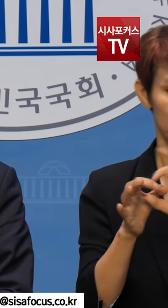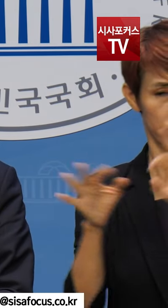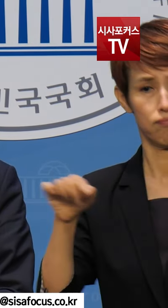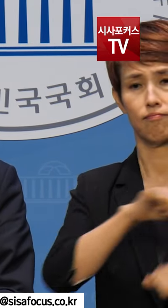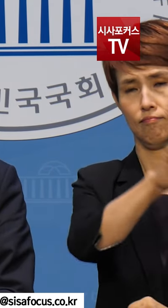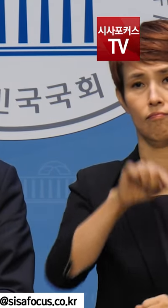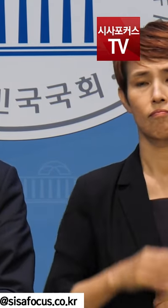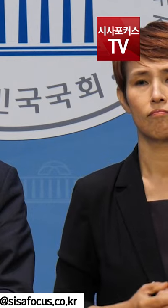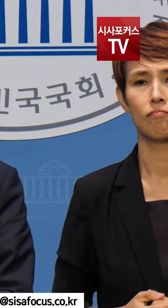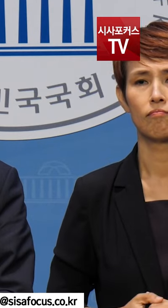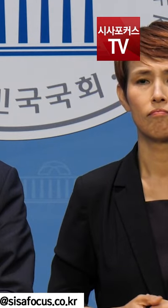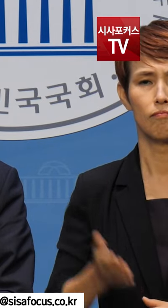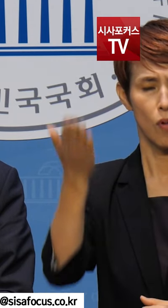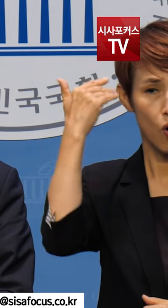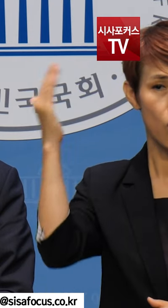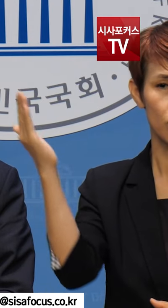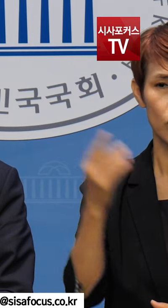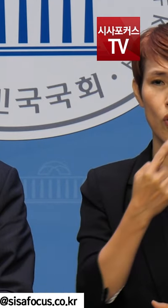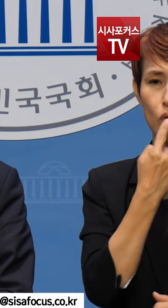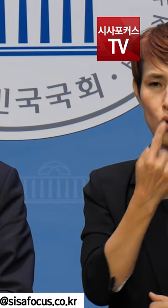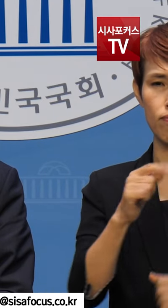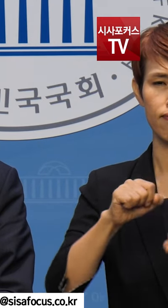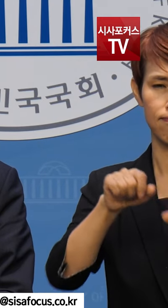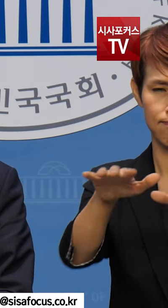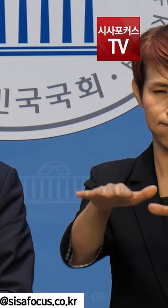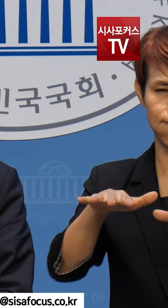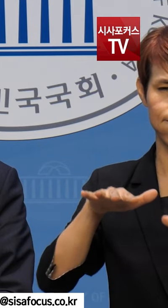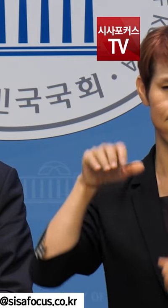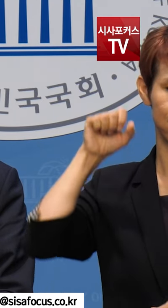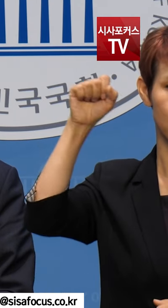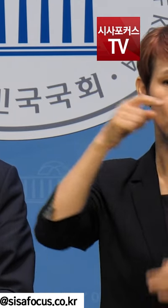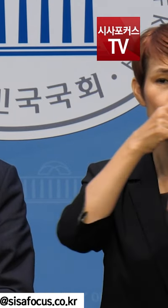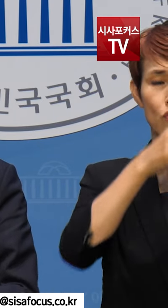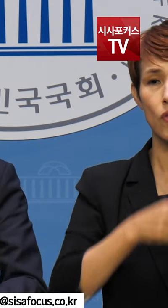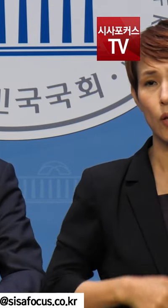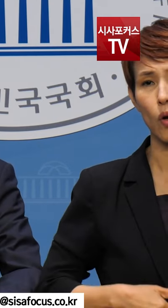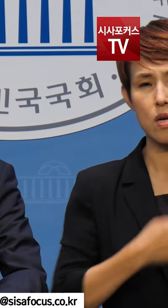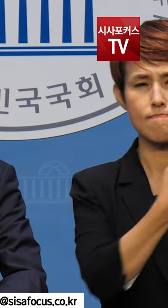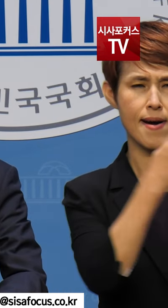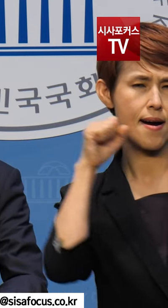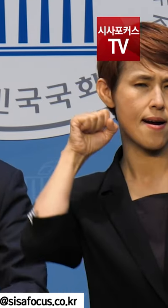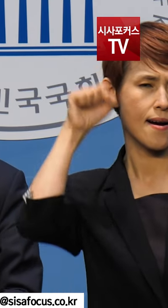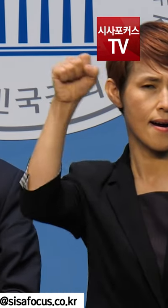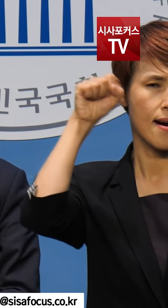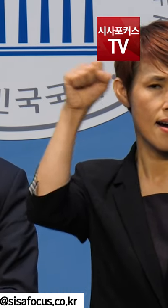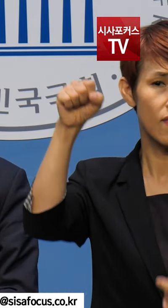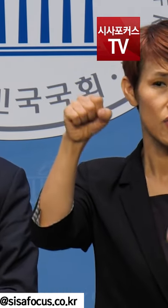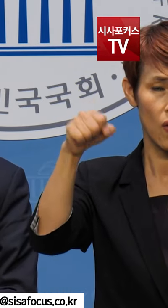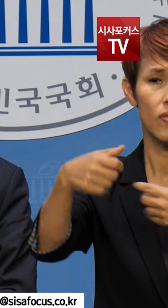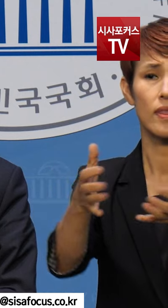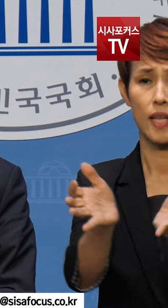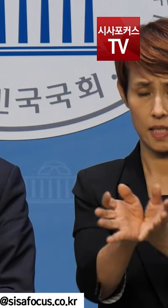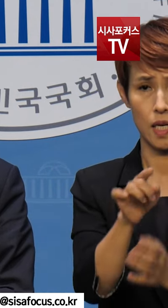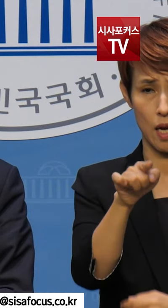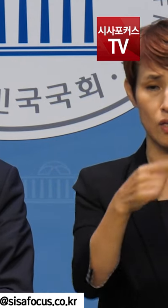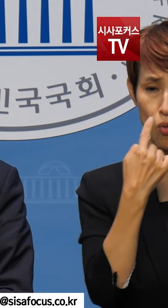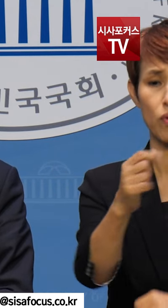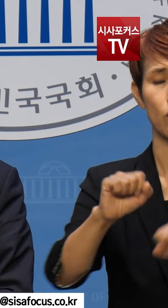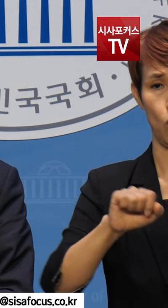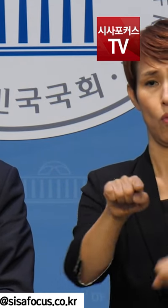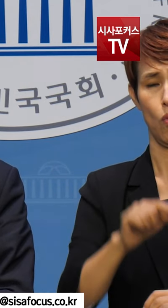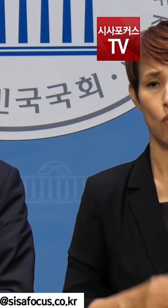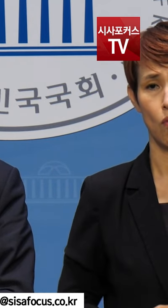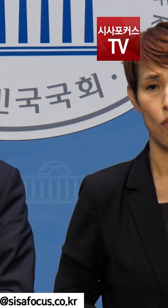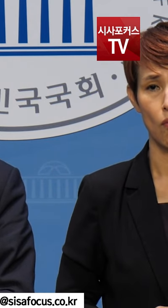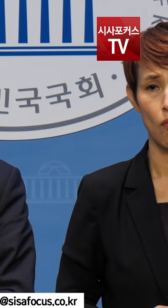오래전부터 촛불대행진 등 윤 대통령 탄핵운동을 해온 단체입니다. 이